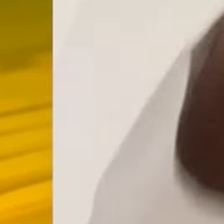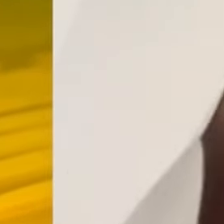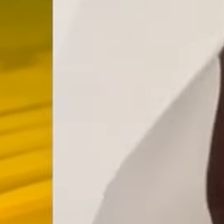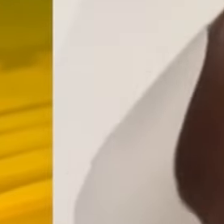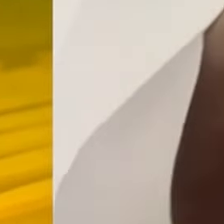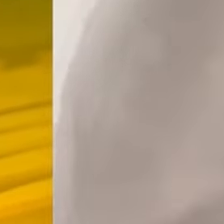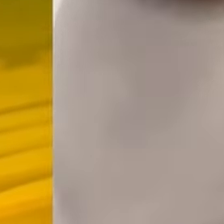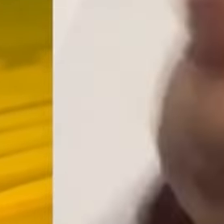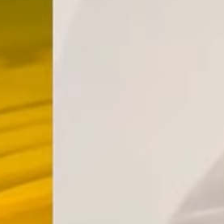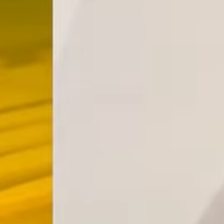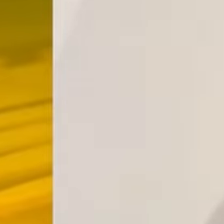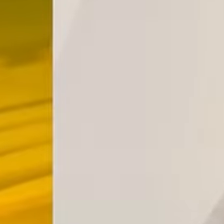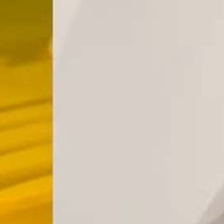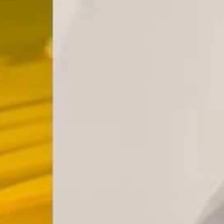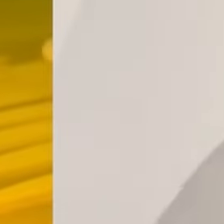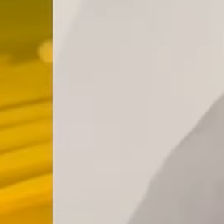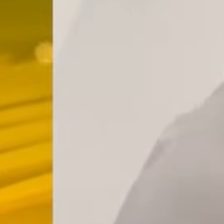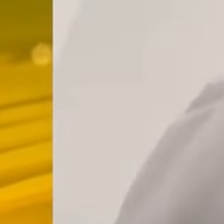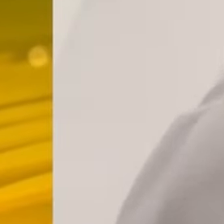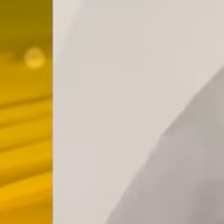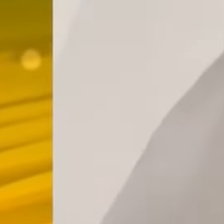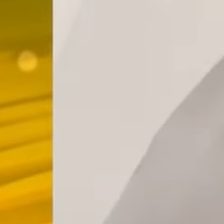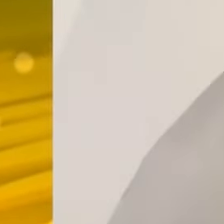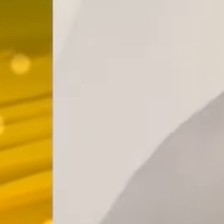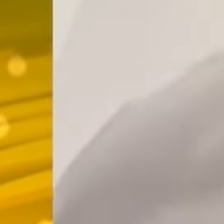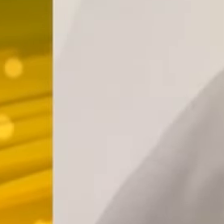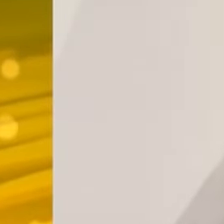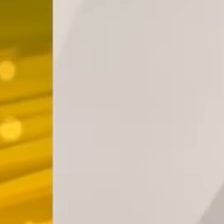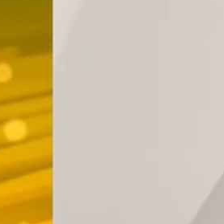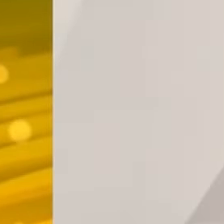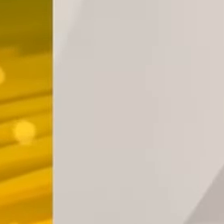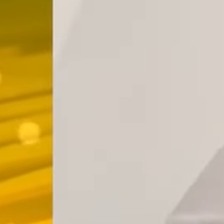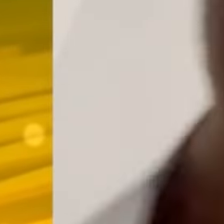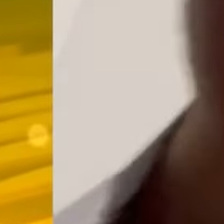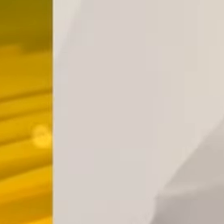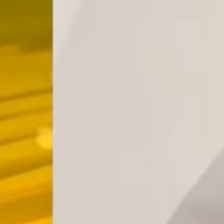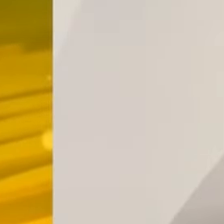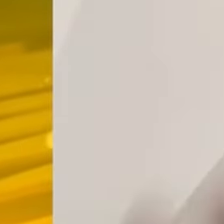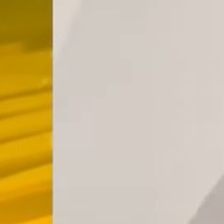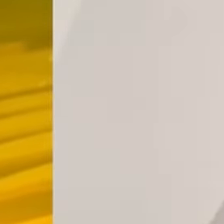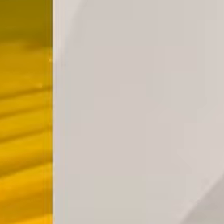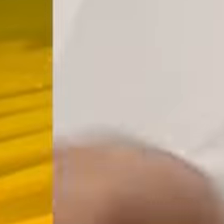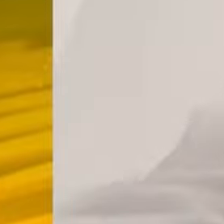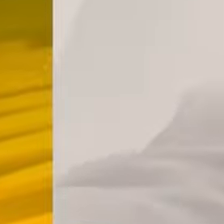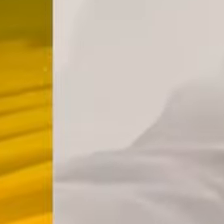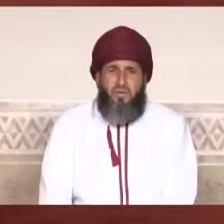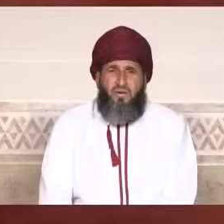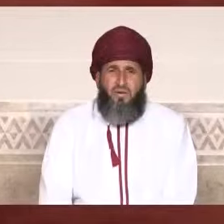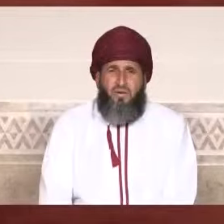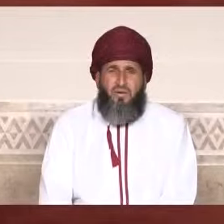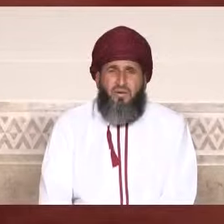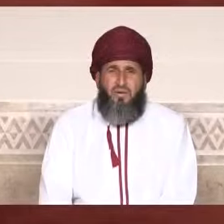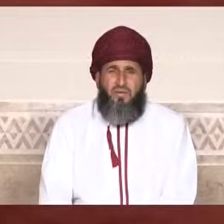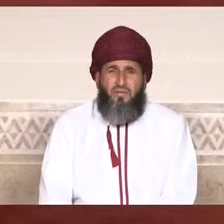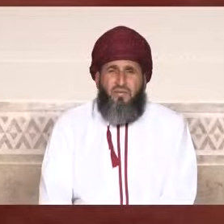لأجل الفطر هنالك وعدم الصيام خلال شهر رمضان ثم القضاء بعد شهر رمضان، فهل يجوز تعمد